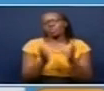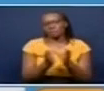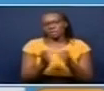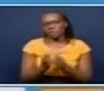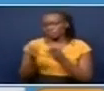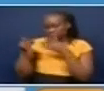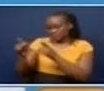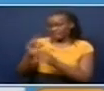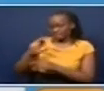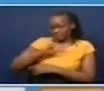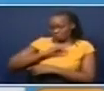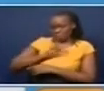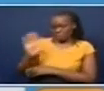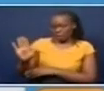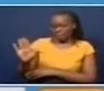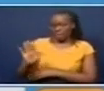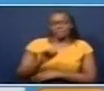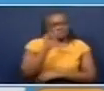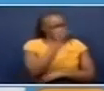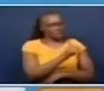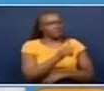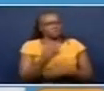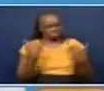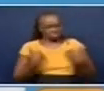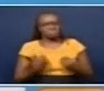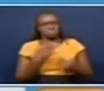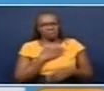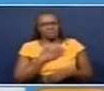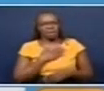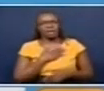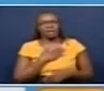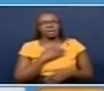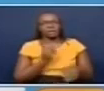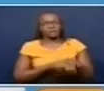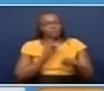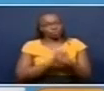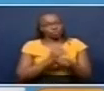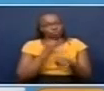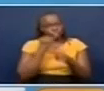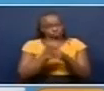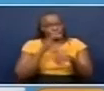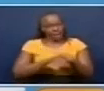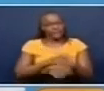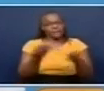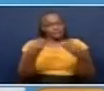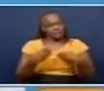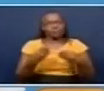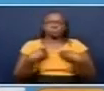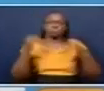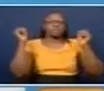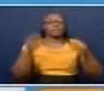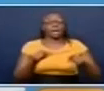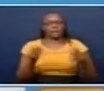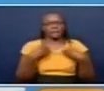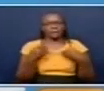mwenyewe sio kuajiriwa. Mimi kuajiriwa, nikipata kazi mtu akinipatia sitakataa kwa sababu